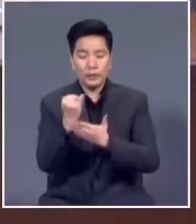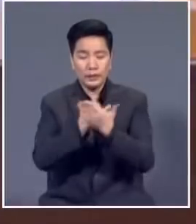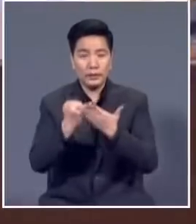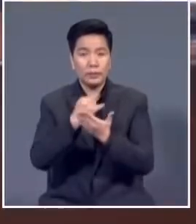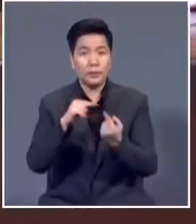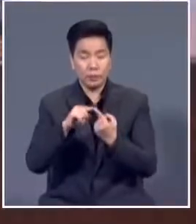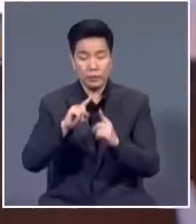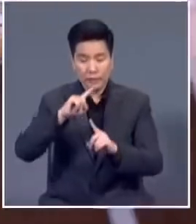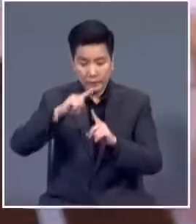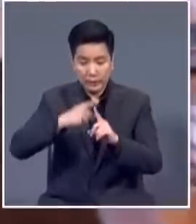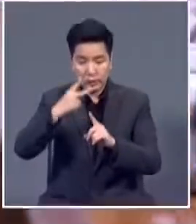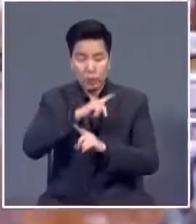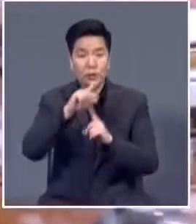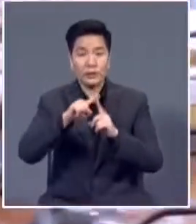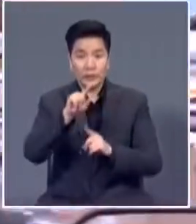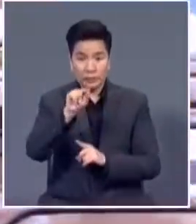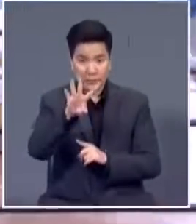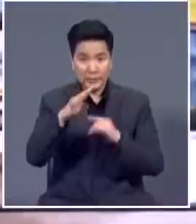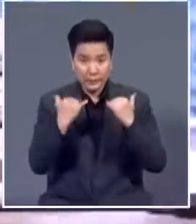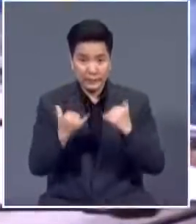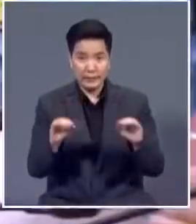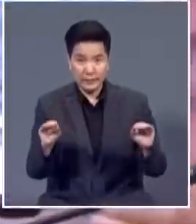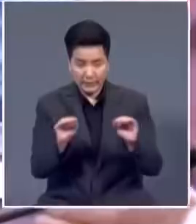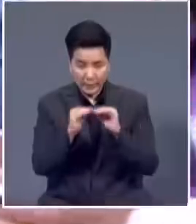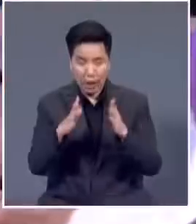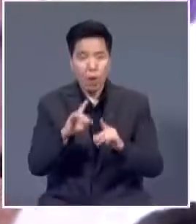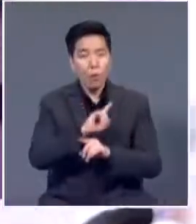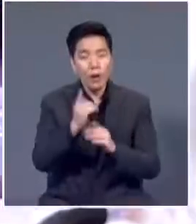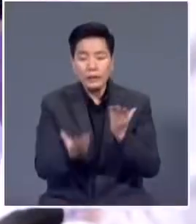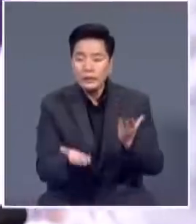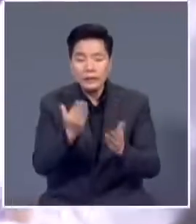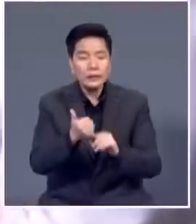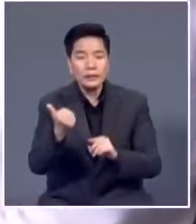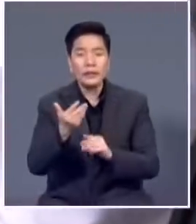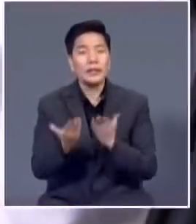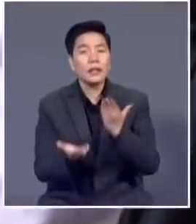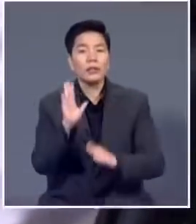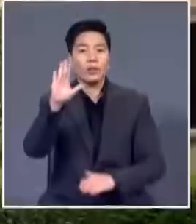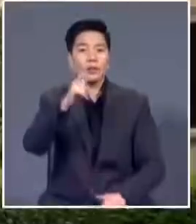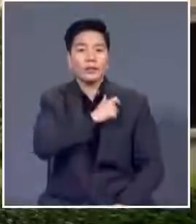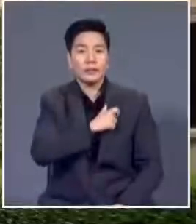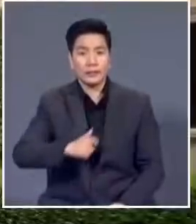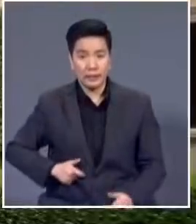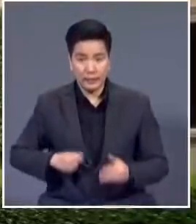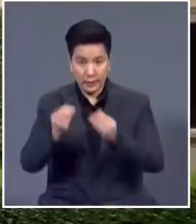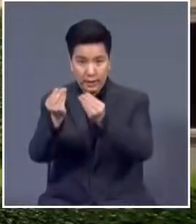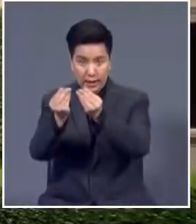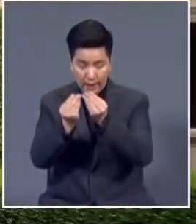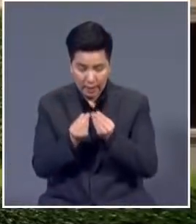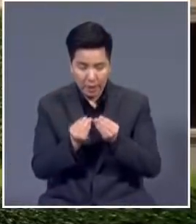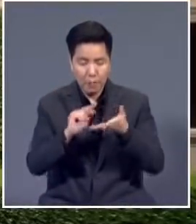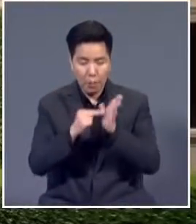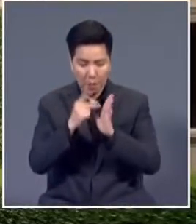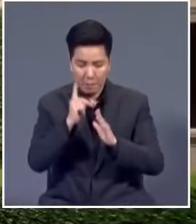วันที่24กุมภาพันธ์ที่กำลังจะมาถึงนี้หรือวันอื่นแล้วแต่จะทรงพระนามโปรดเกล้านะครับทั้งนี้ก็นับว่าเป็นร